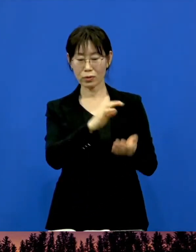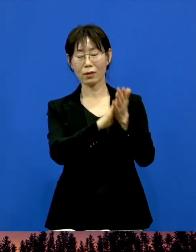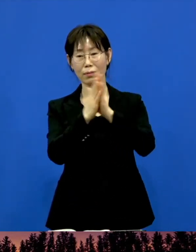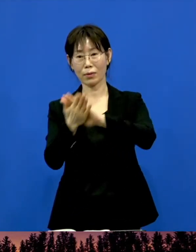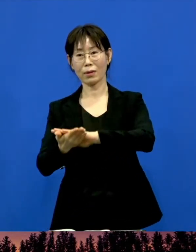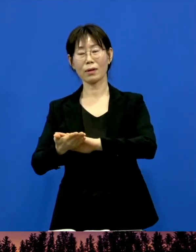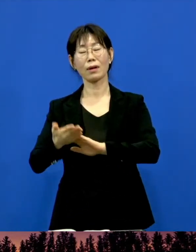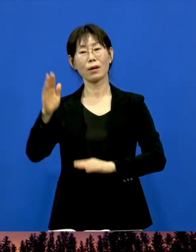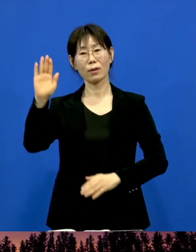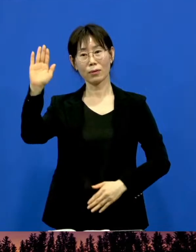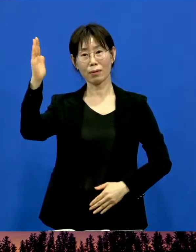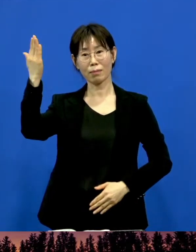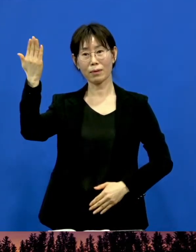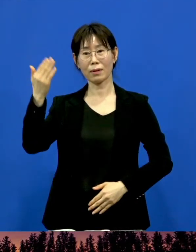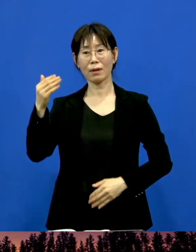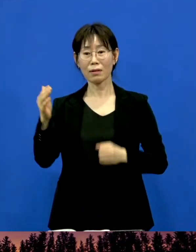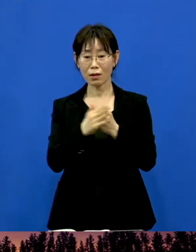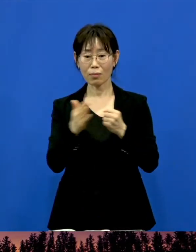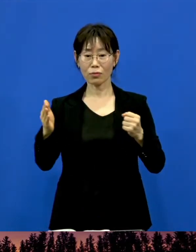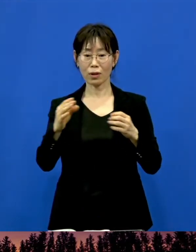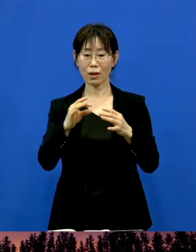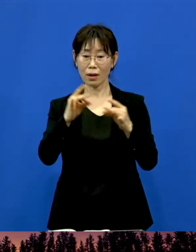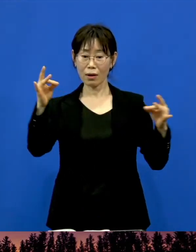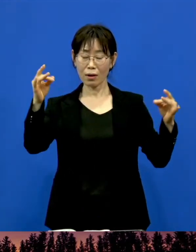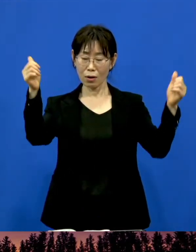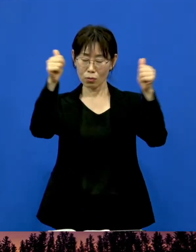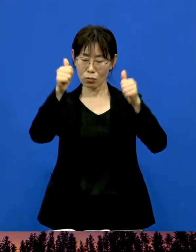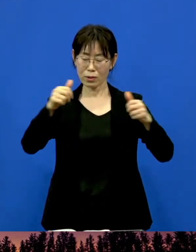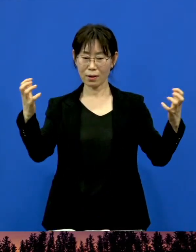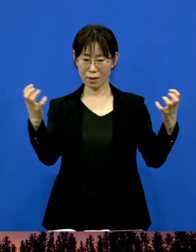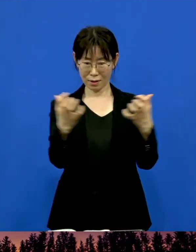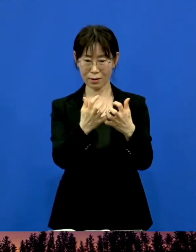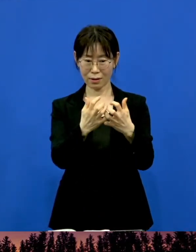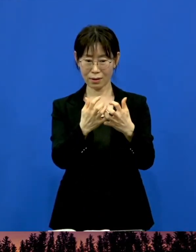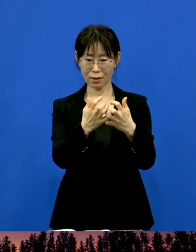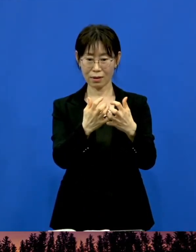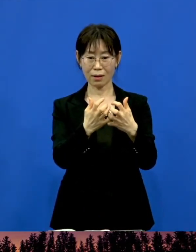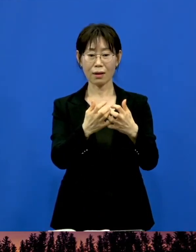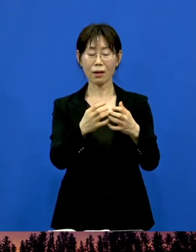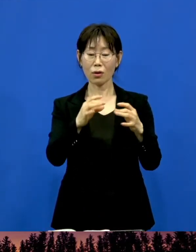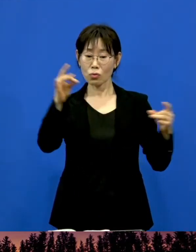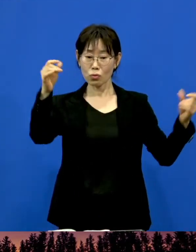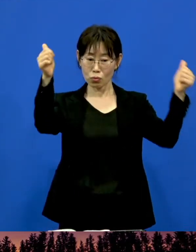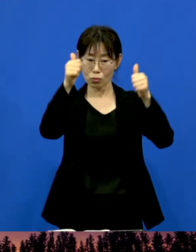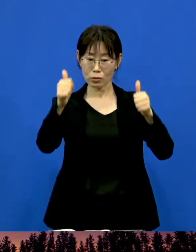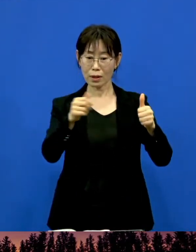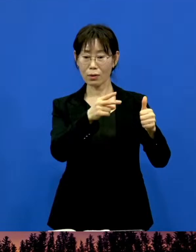그래서 우상이 만연해지는 거예요. 여러분 중독이 사실은 이런 우상성과 같은 거예요.